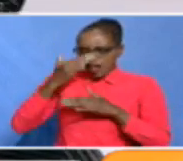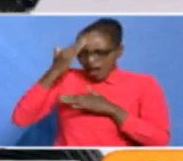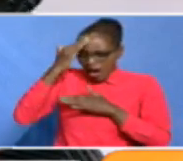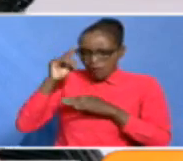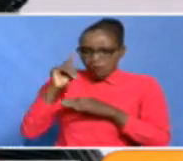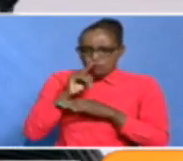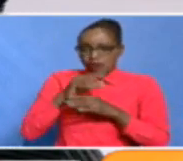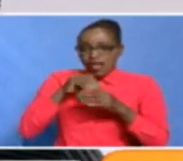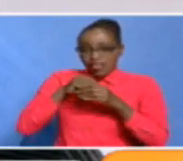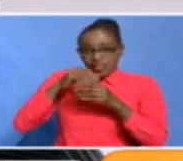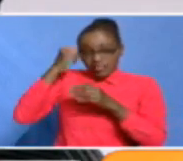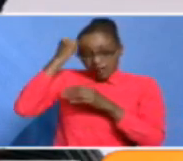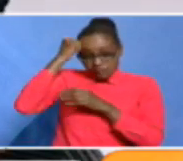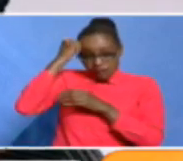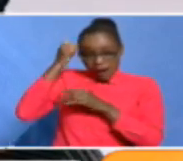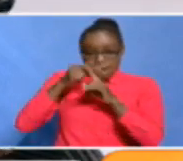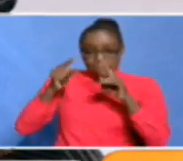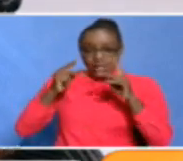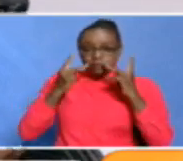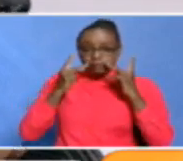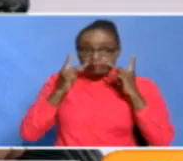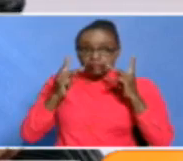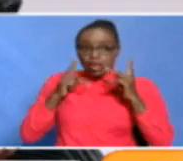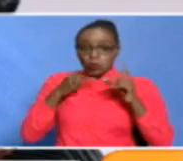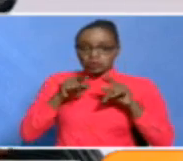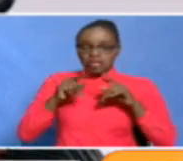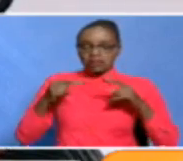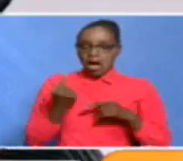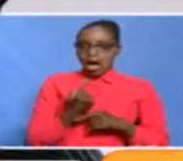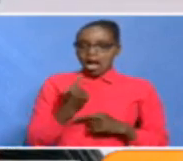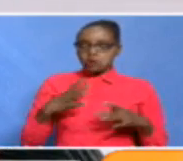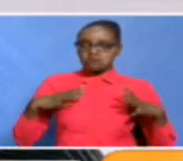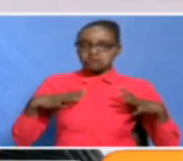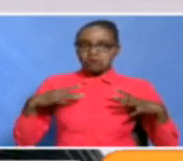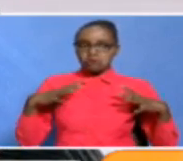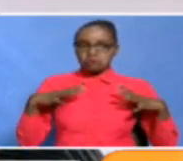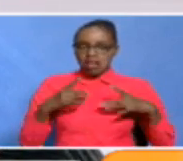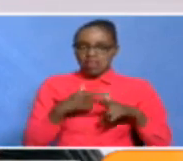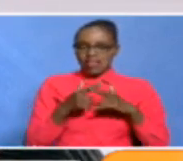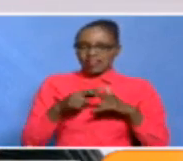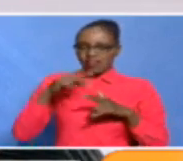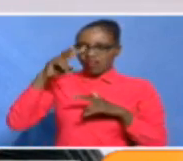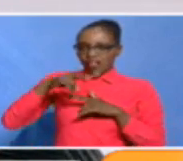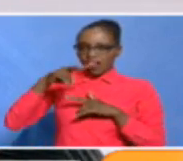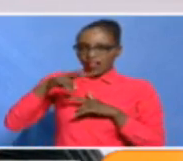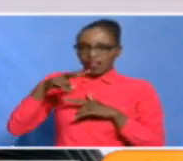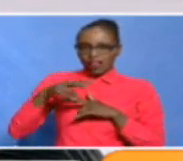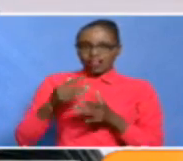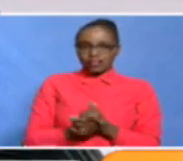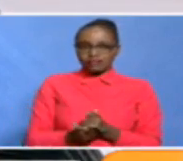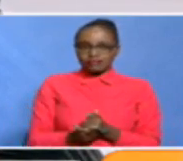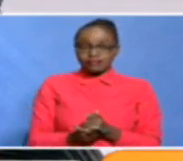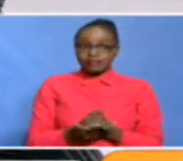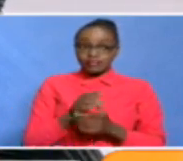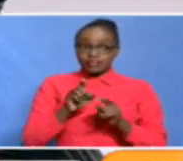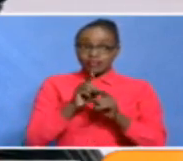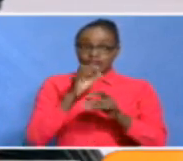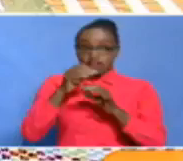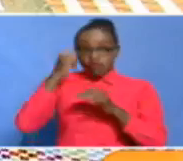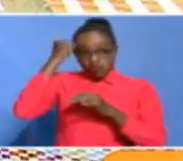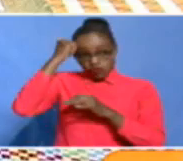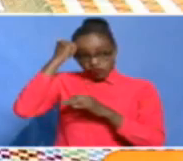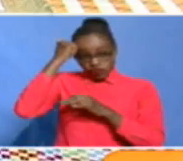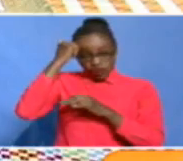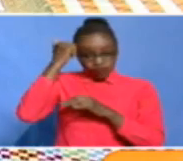elimu. Sasa ndio unakuta kwamba wale ambao wanaona kwamba ni wao wenyewe, ndio utakuta kwamba anaingiza ile dharau katika. Kama nimekusoma